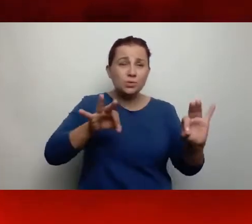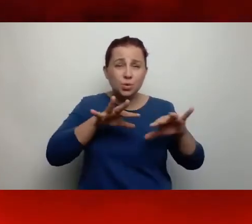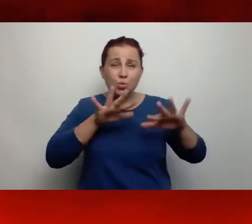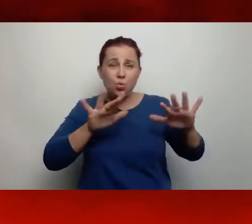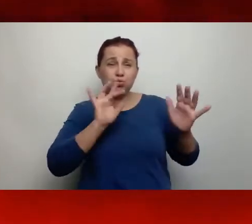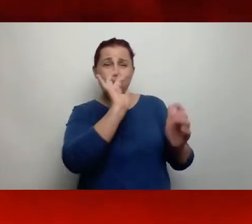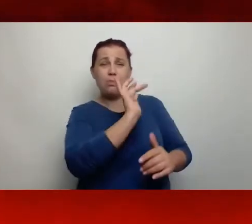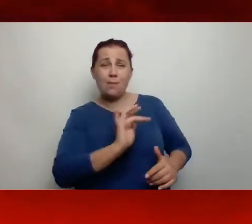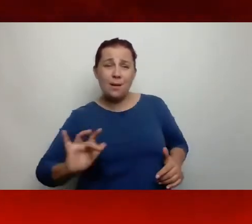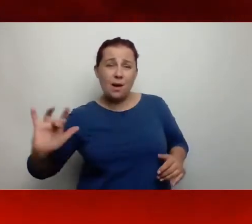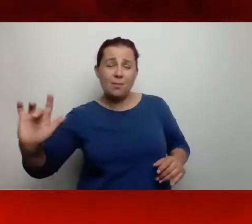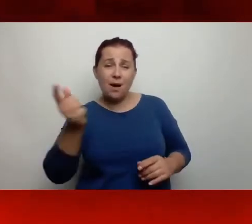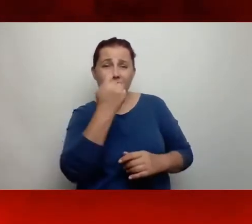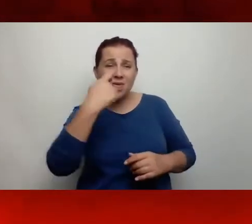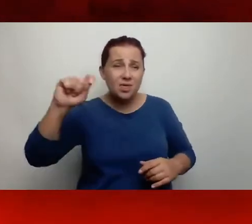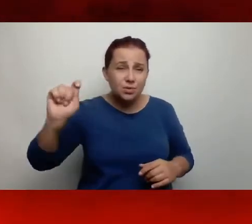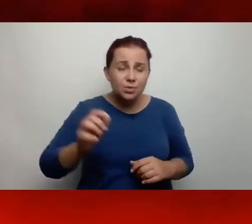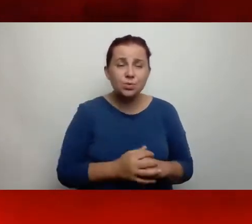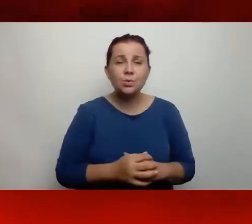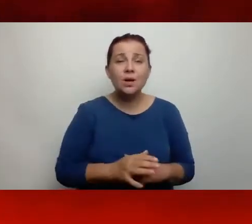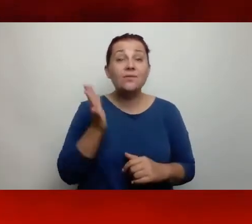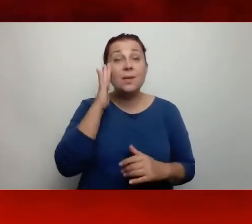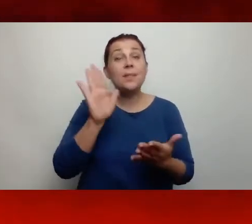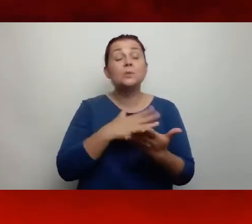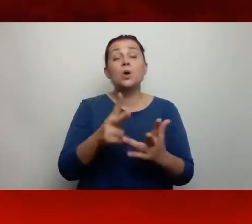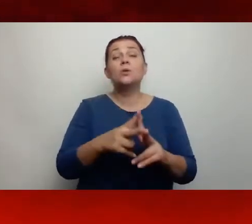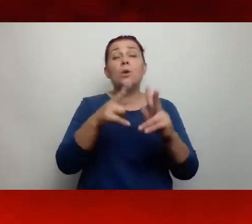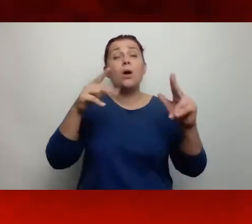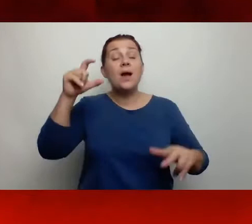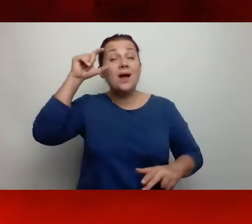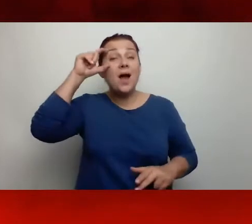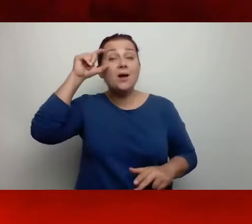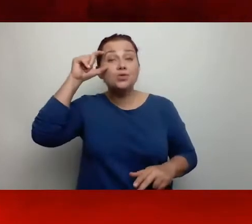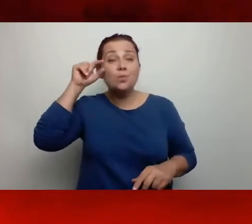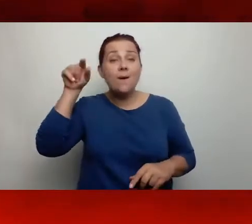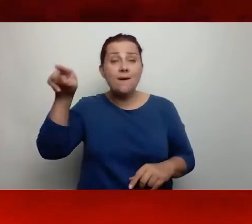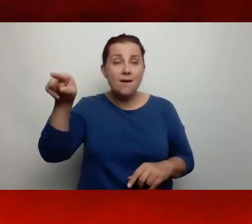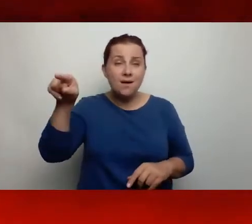tego okresu na przykład to, że Jacek Kaczmarski świetnie odnalazł się w